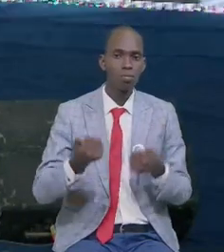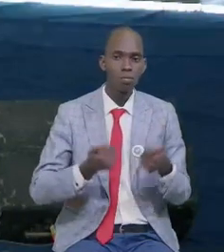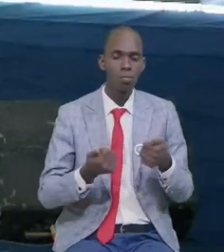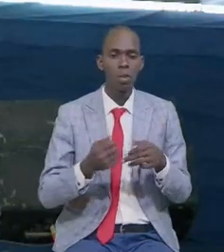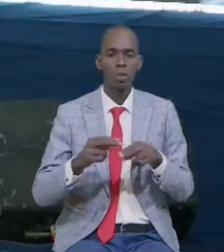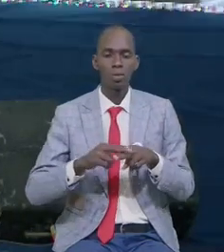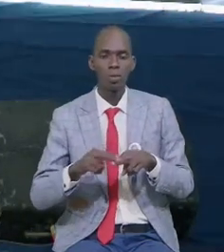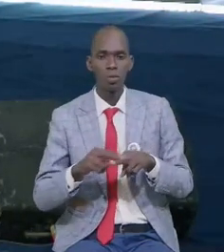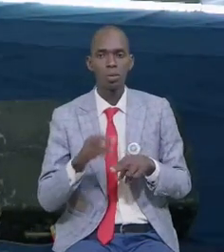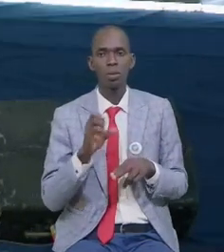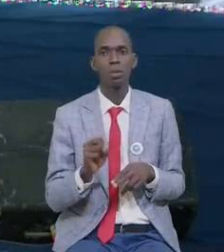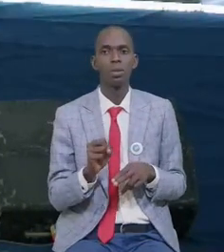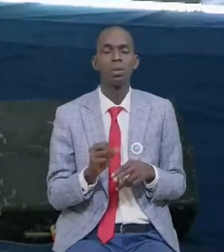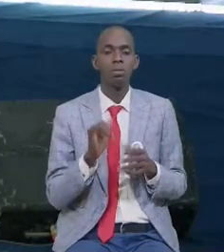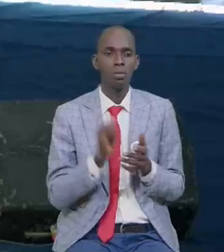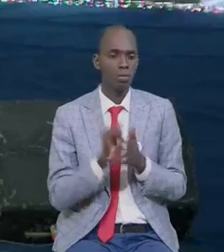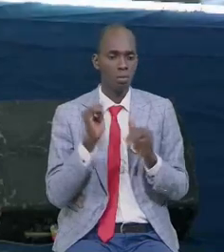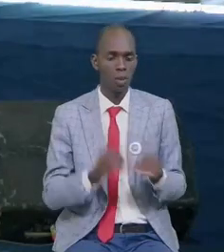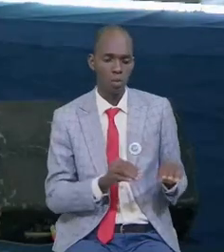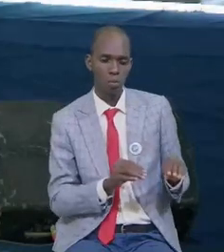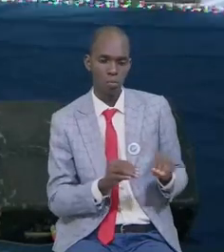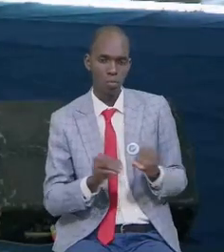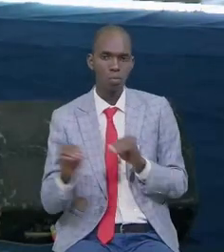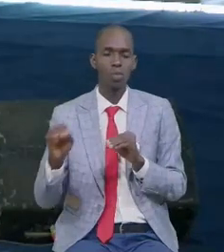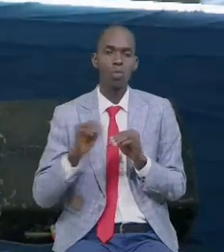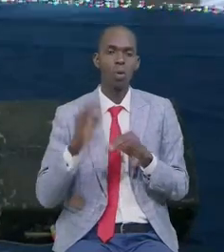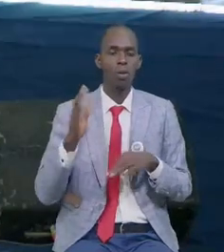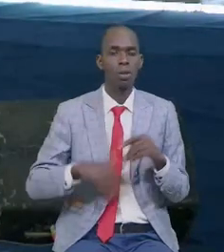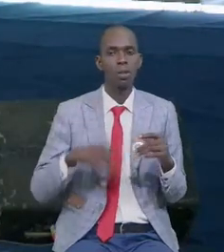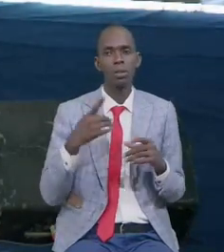qui vont aller plus vite que les animaux.